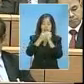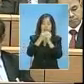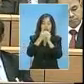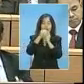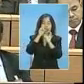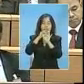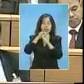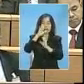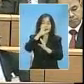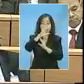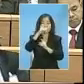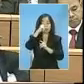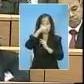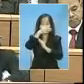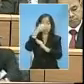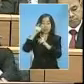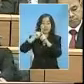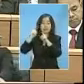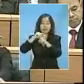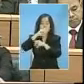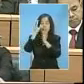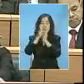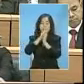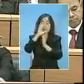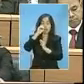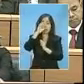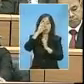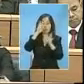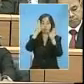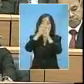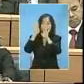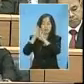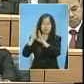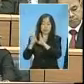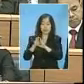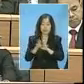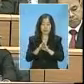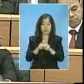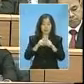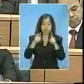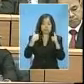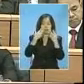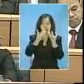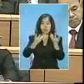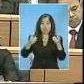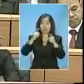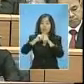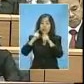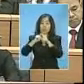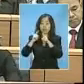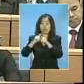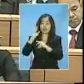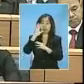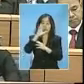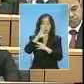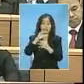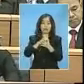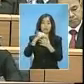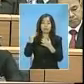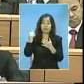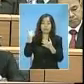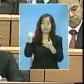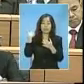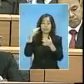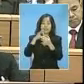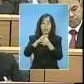สถาบันการเงิน56แห่งที่ถูกปิดในช่วงนั้นทรัพย์สินและหนี้สินของ 56สถาบันการ